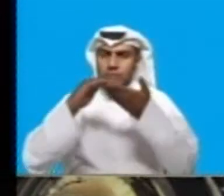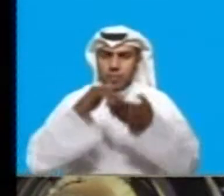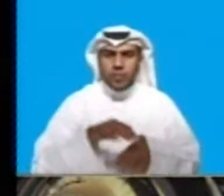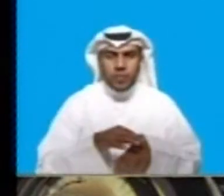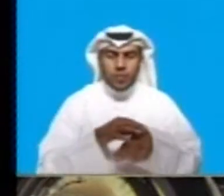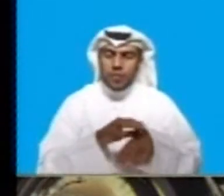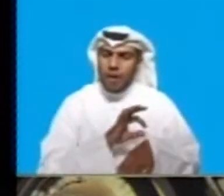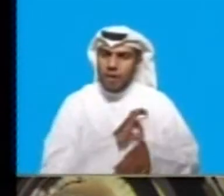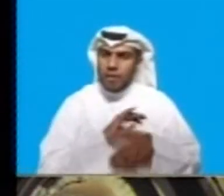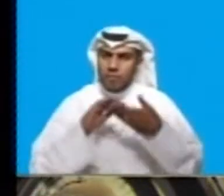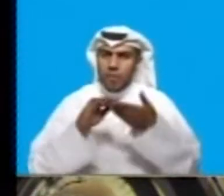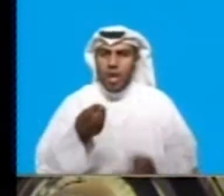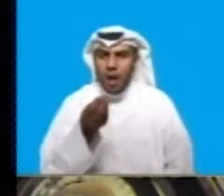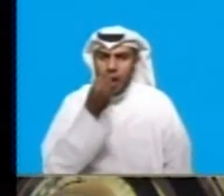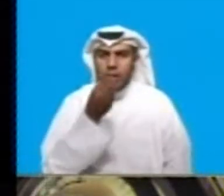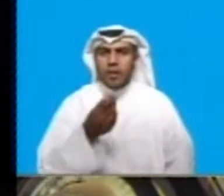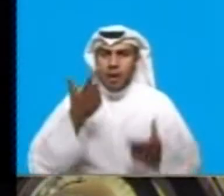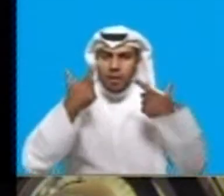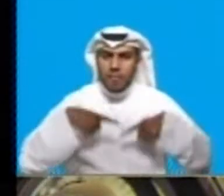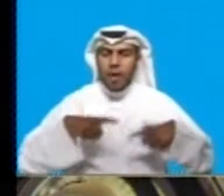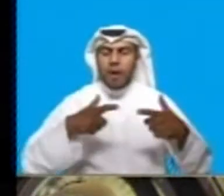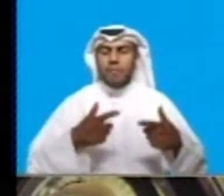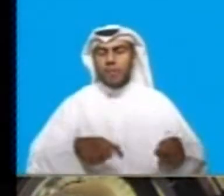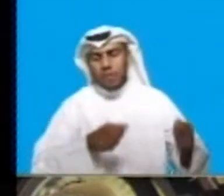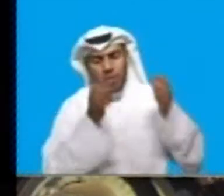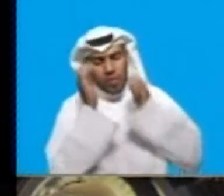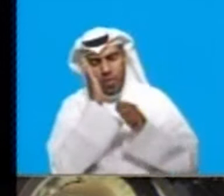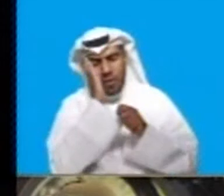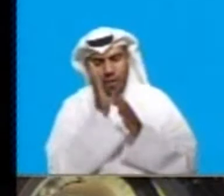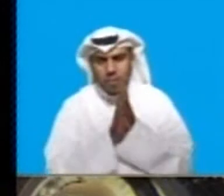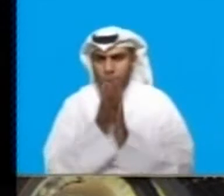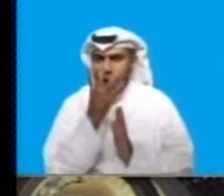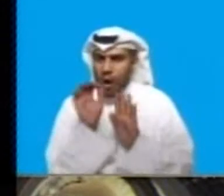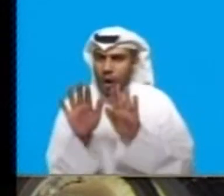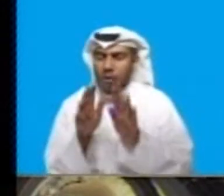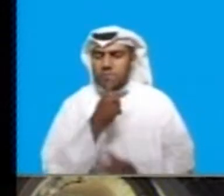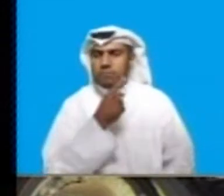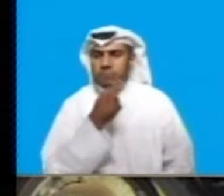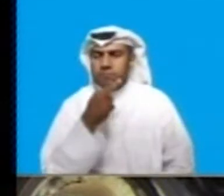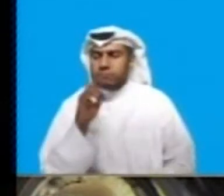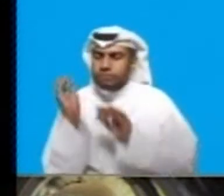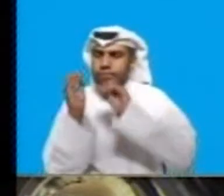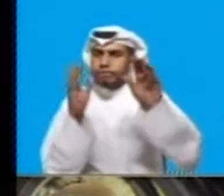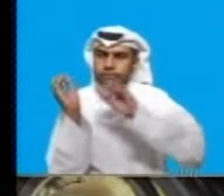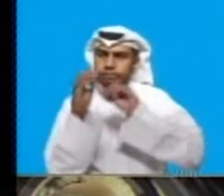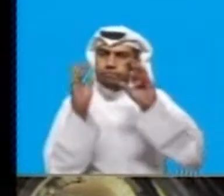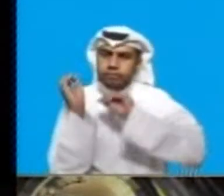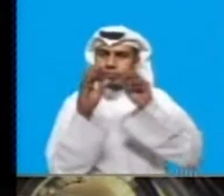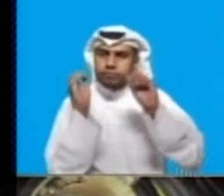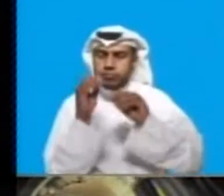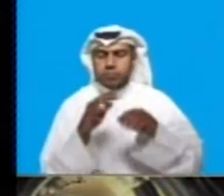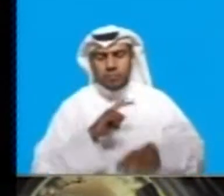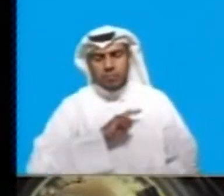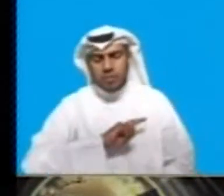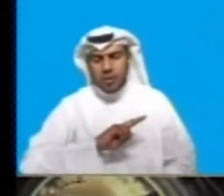تنفيذ للعديد من الأعمال الخيرية والفعاليات الإنسانية والحرص على تغطية جميع جوانب